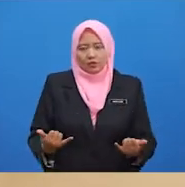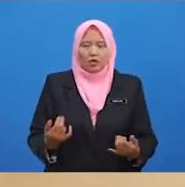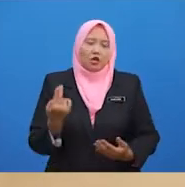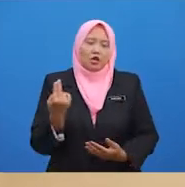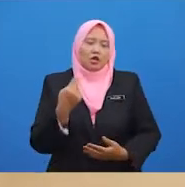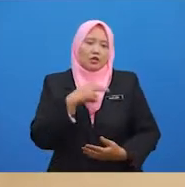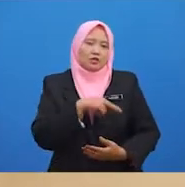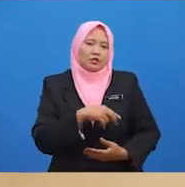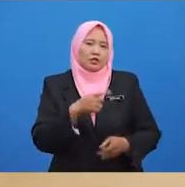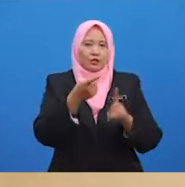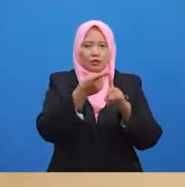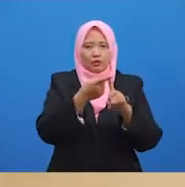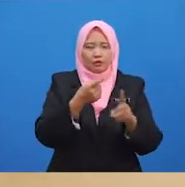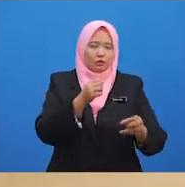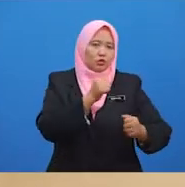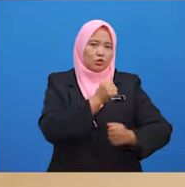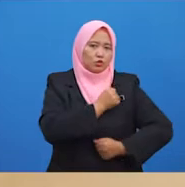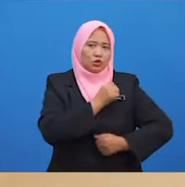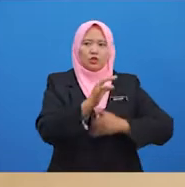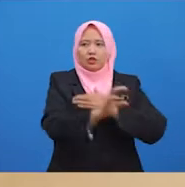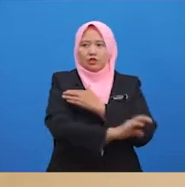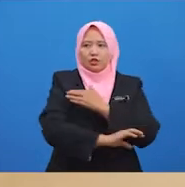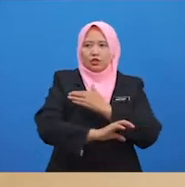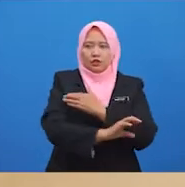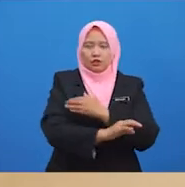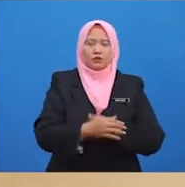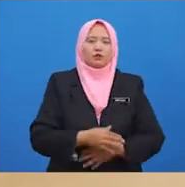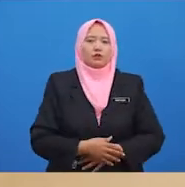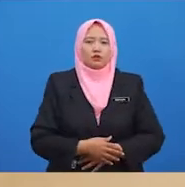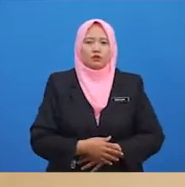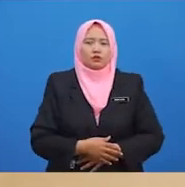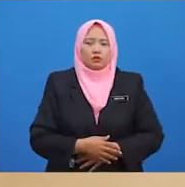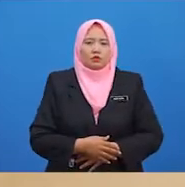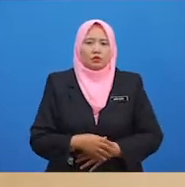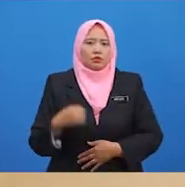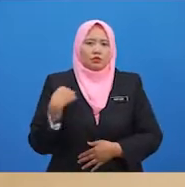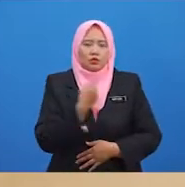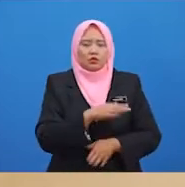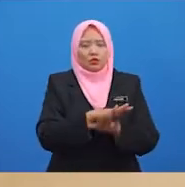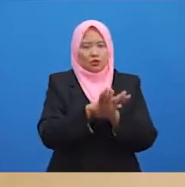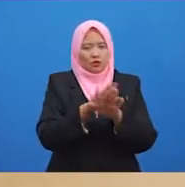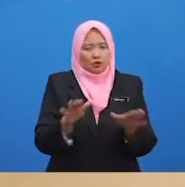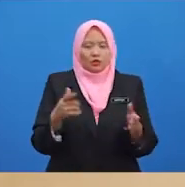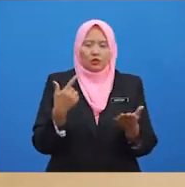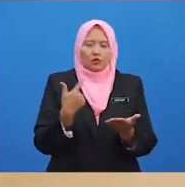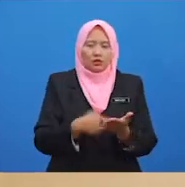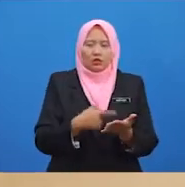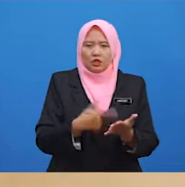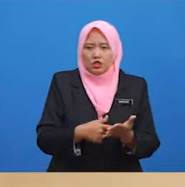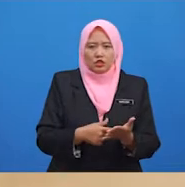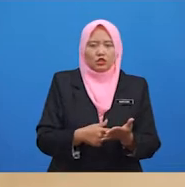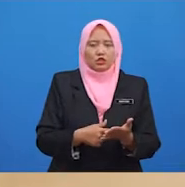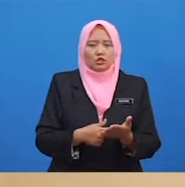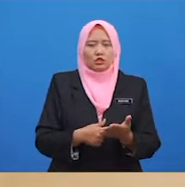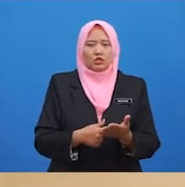suatu ketika dahulu. Kita tidak perlu lagi berlapar, bersengkang mata, bahkan tidak lagi